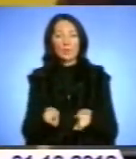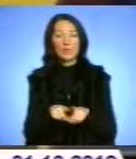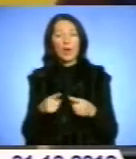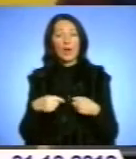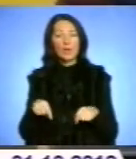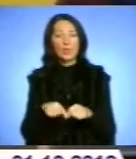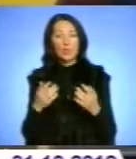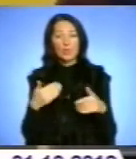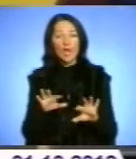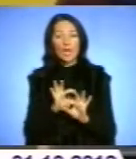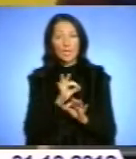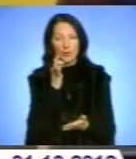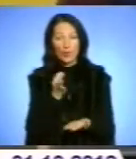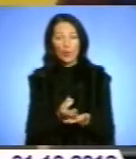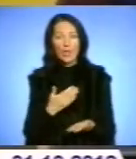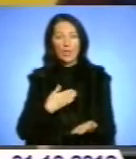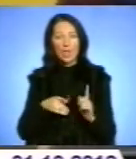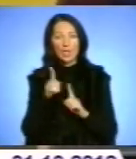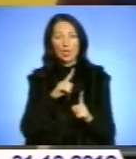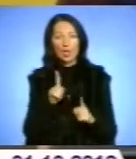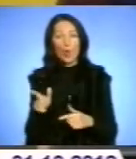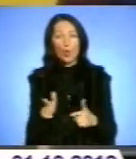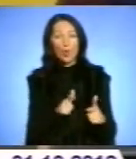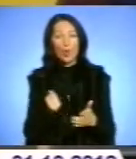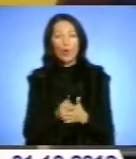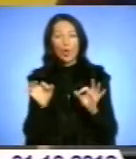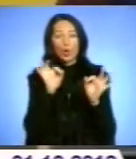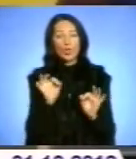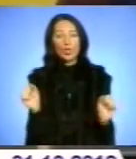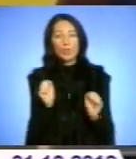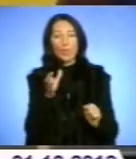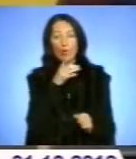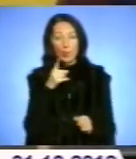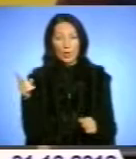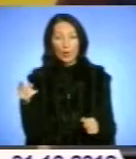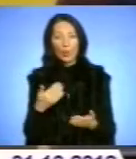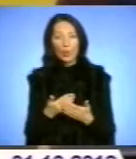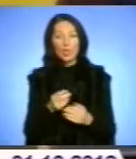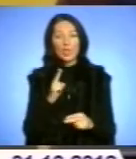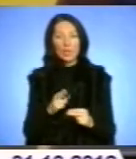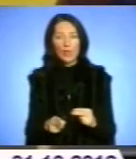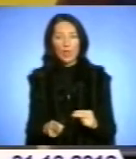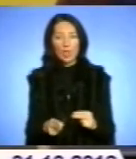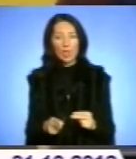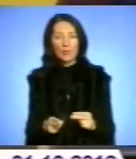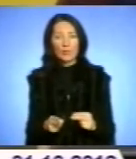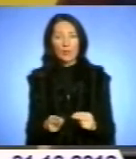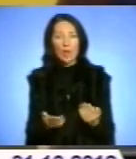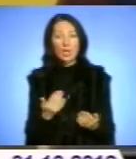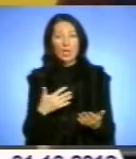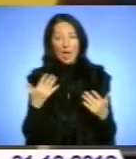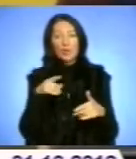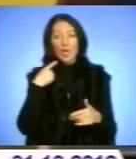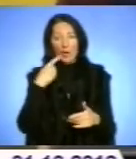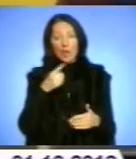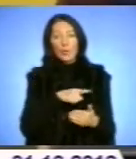вже звітували на наших засіданнях, що підготовка до осінньо-зимового періоду вже майже завершена. Але я вже говорив